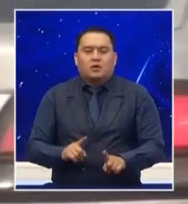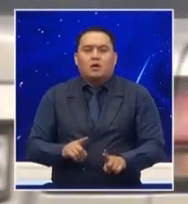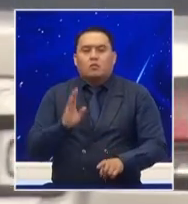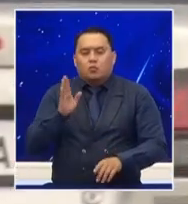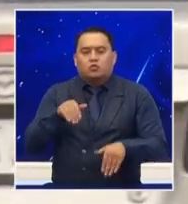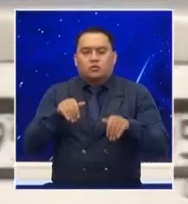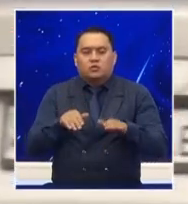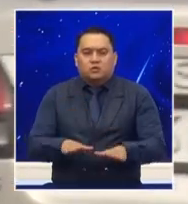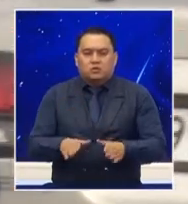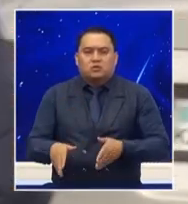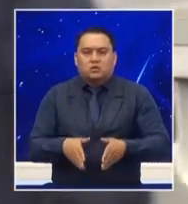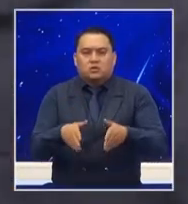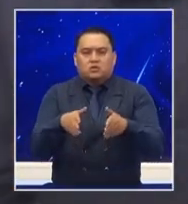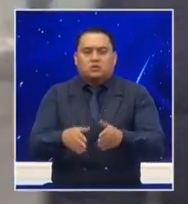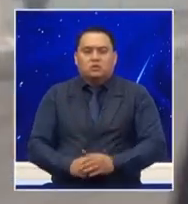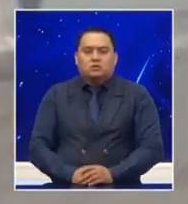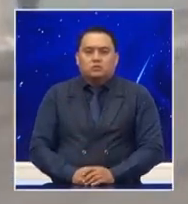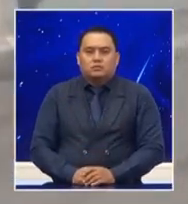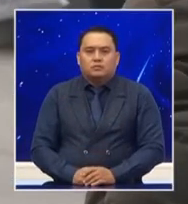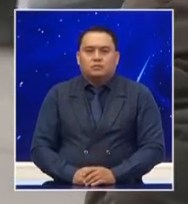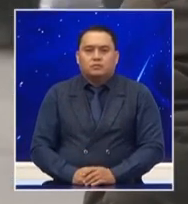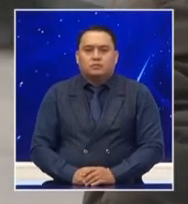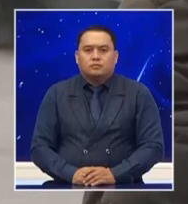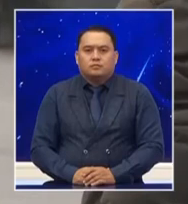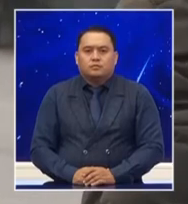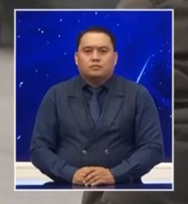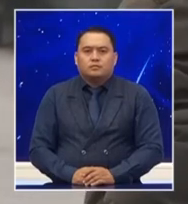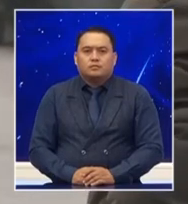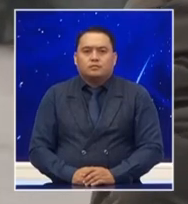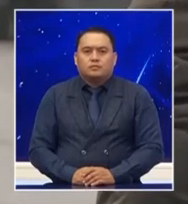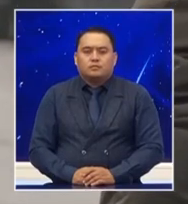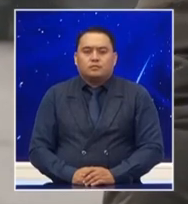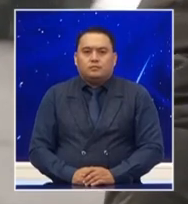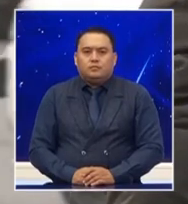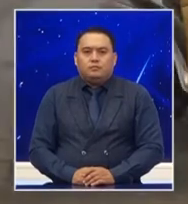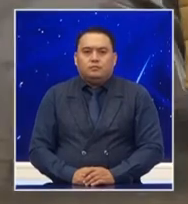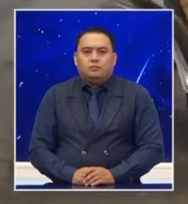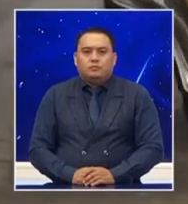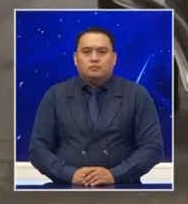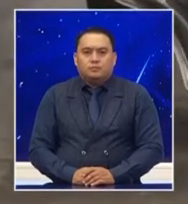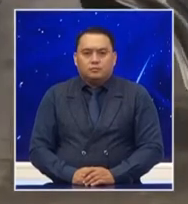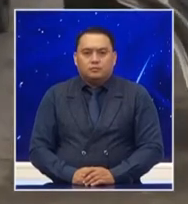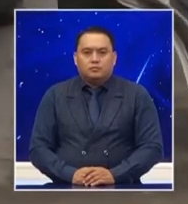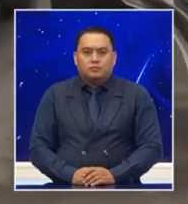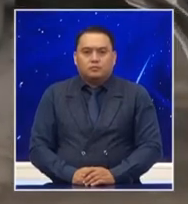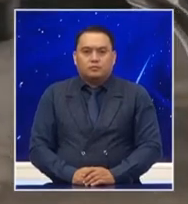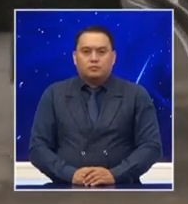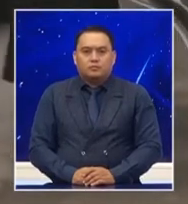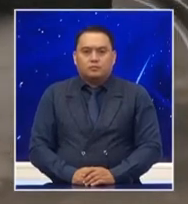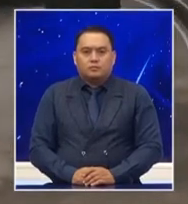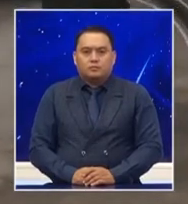скором времени дорожная дилемма села сойдет на нет. Адина Смагулова, Хурмажан Хасмжанулла, Маджол Шункешев, телеканал